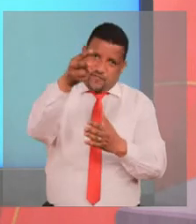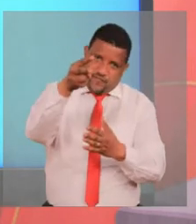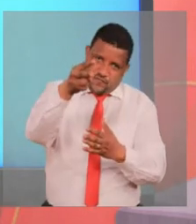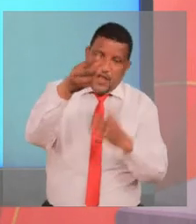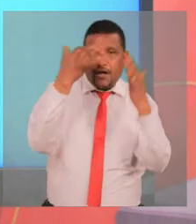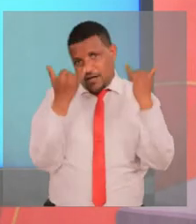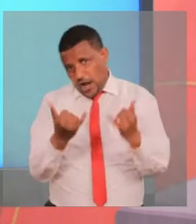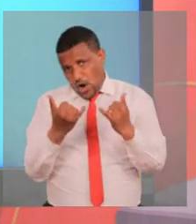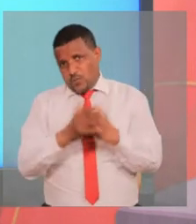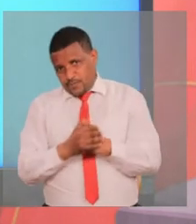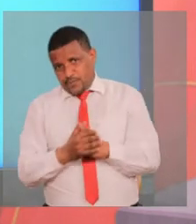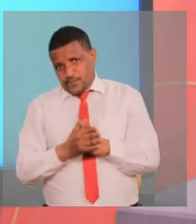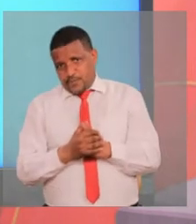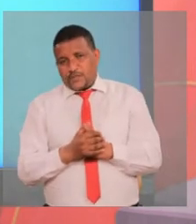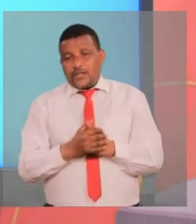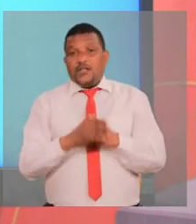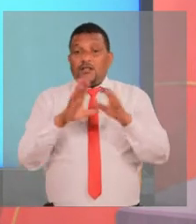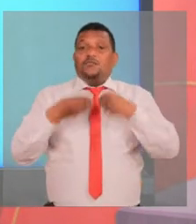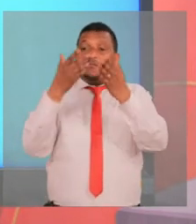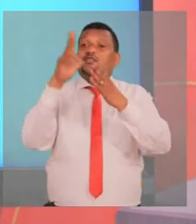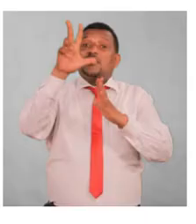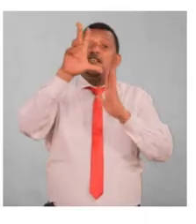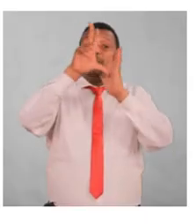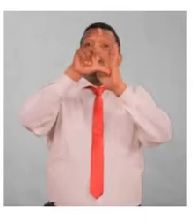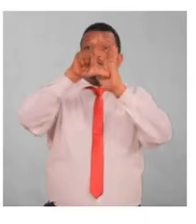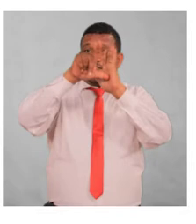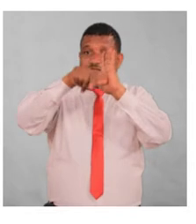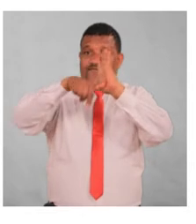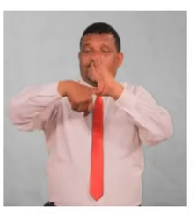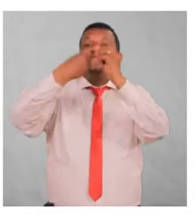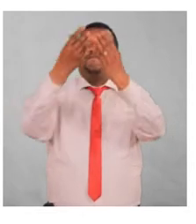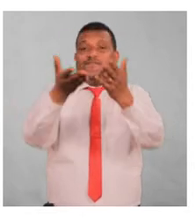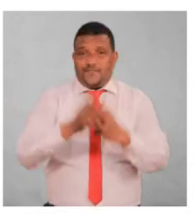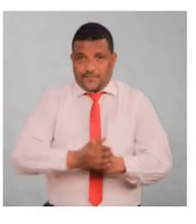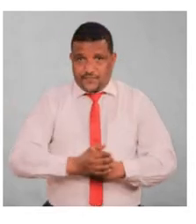कि नाउ लेंगे दूसरी मिनिट्स